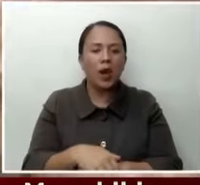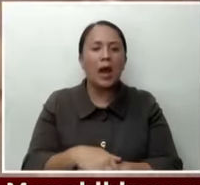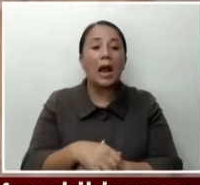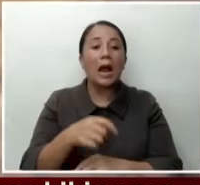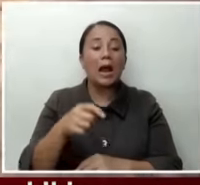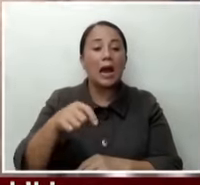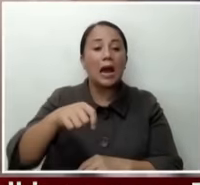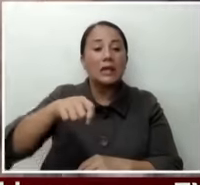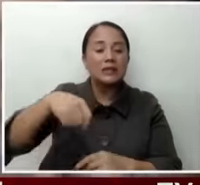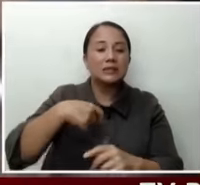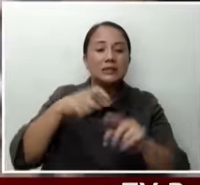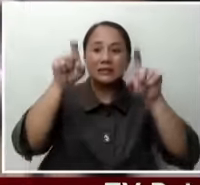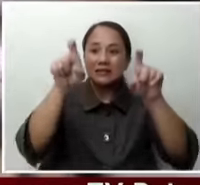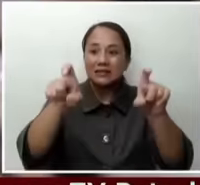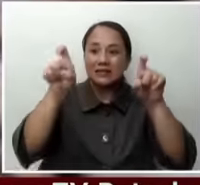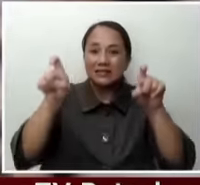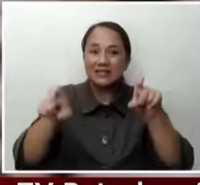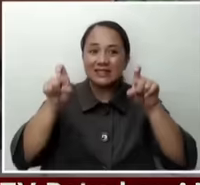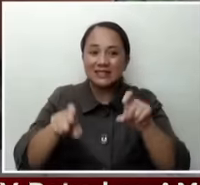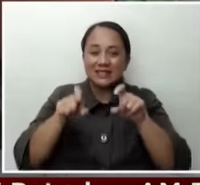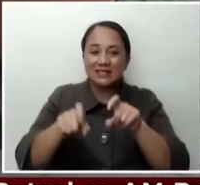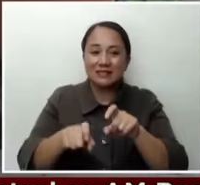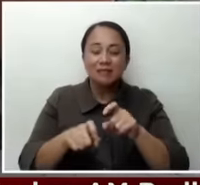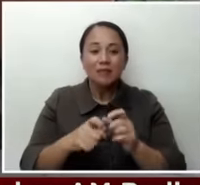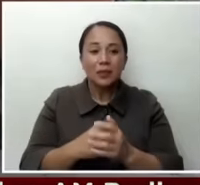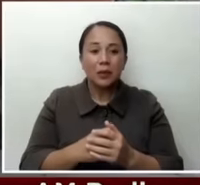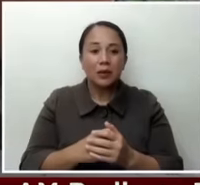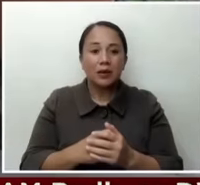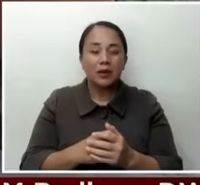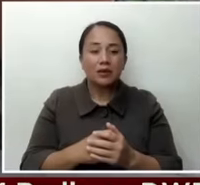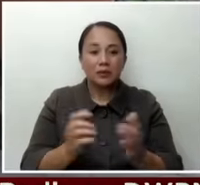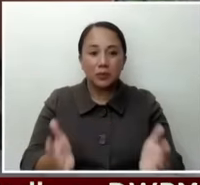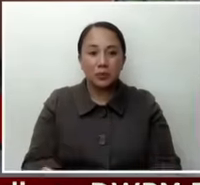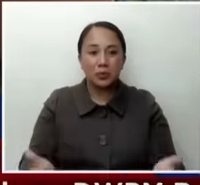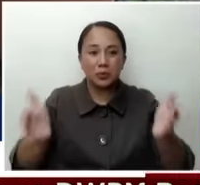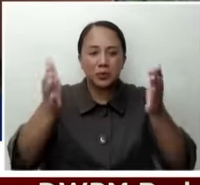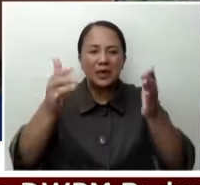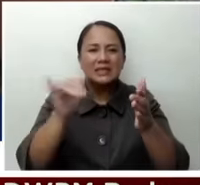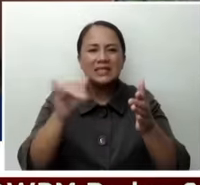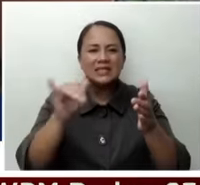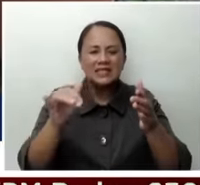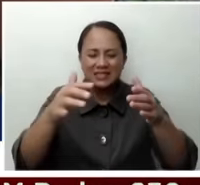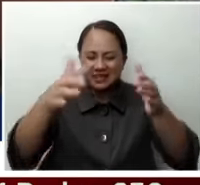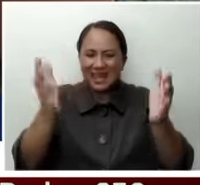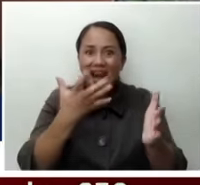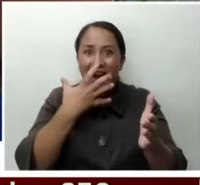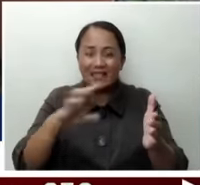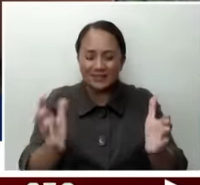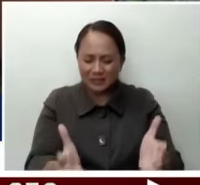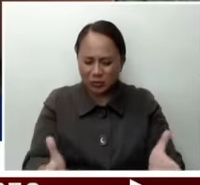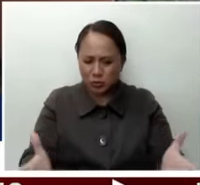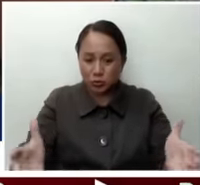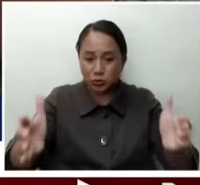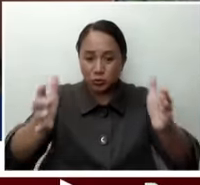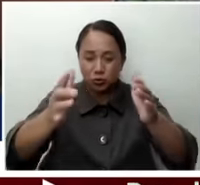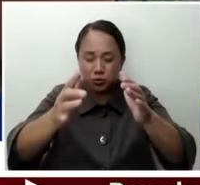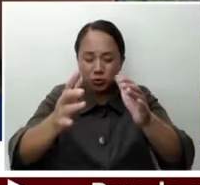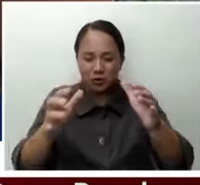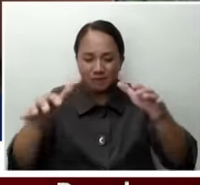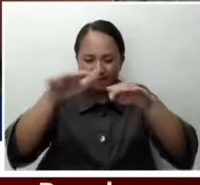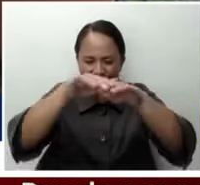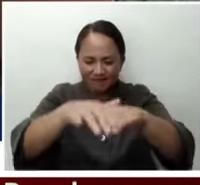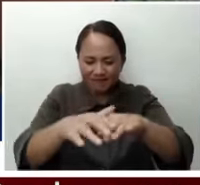na nakasabit sa loob ng banga. Para kasi siyang insulator, yung init niya nakukulob niya sa